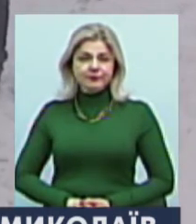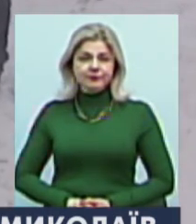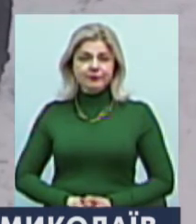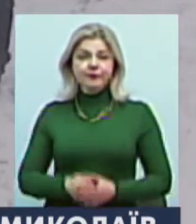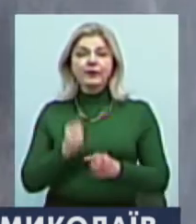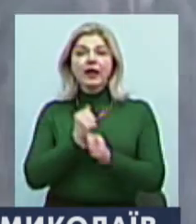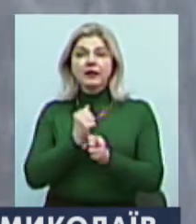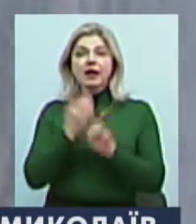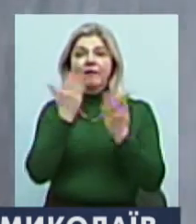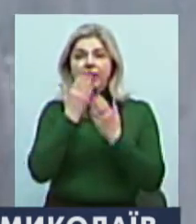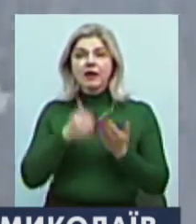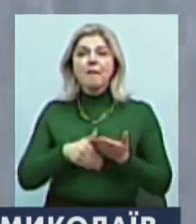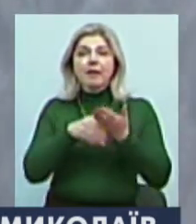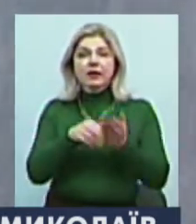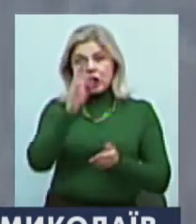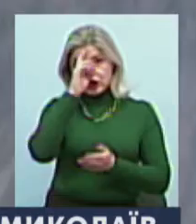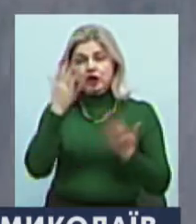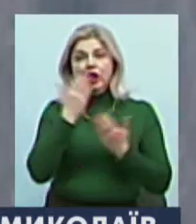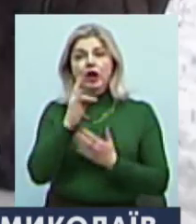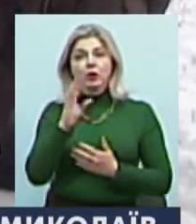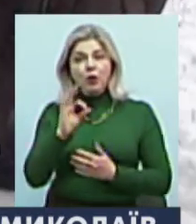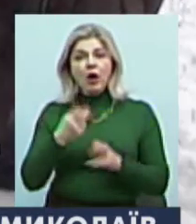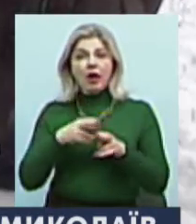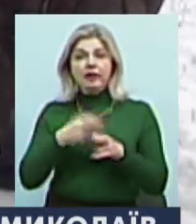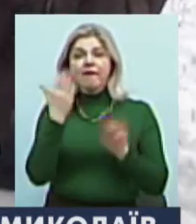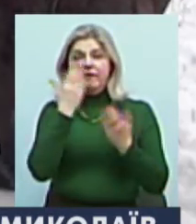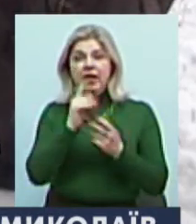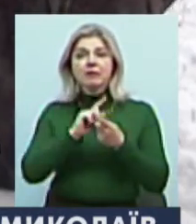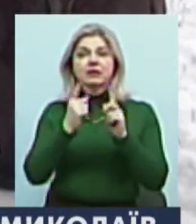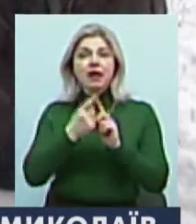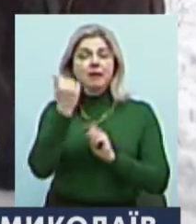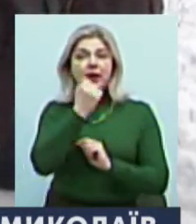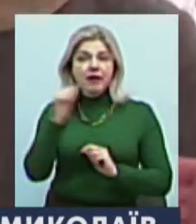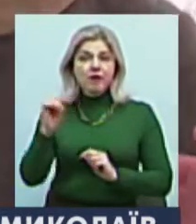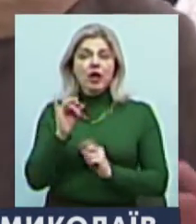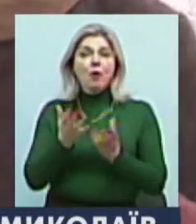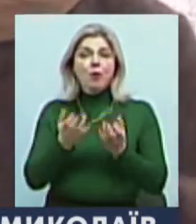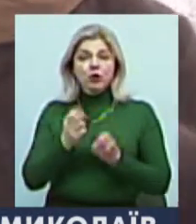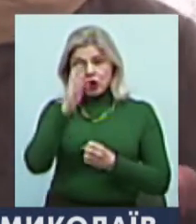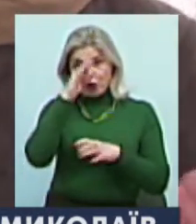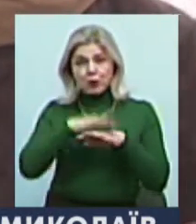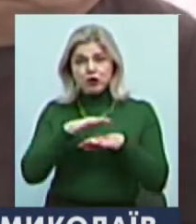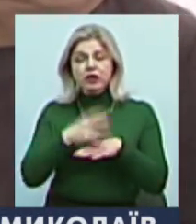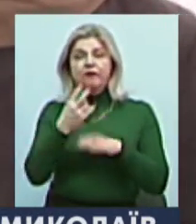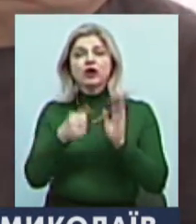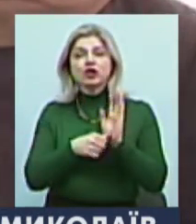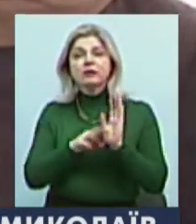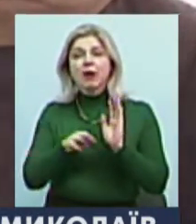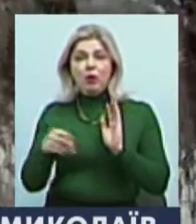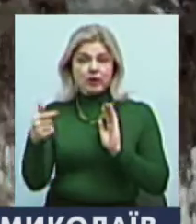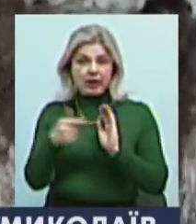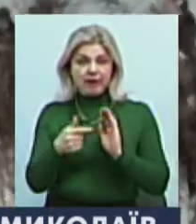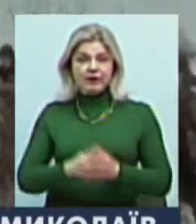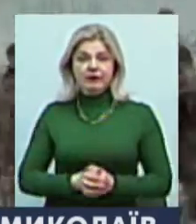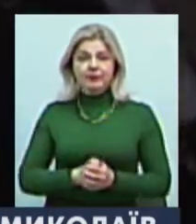Створили стрічку за підтримки Держкіно. Фільм став одним із переможців пітчингу і отримав з держбюджету 26 мільйонів гривень. Бій